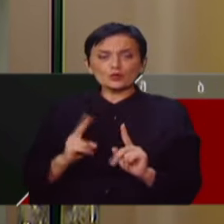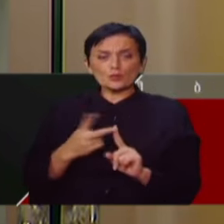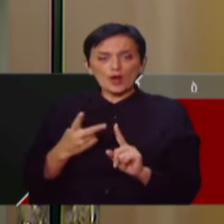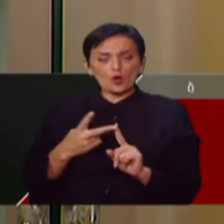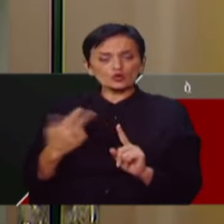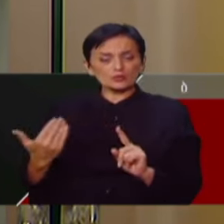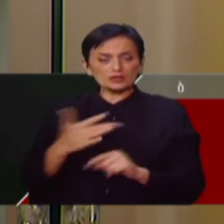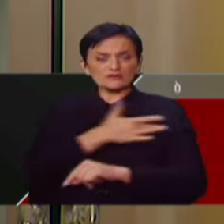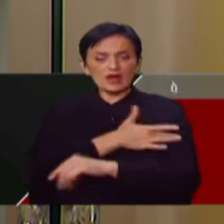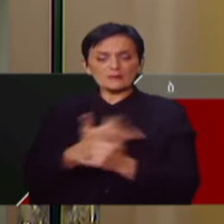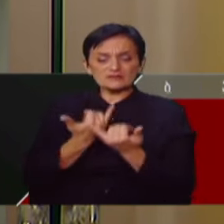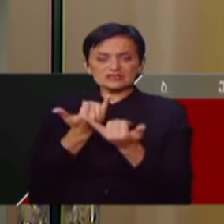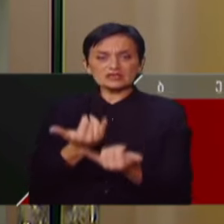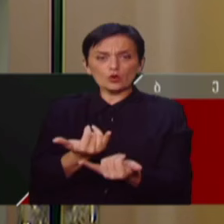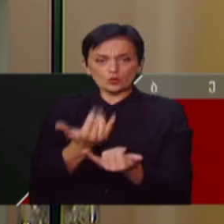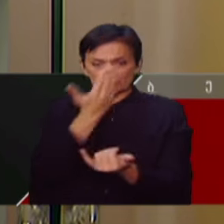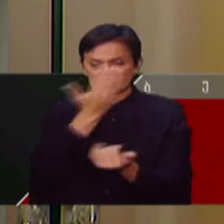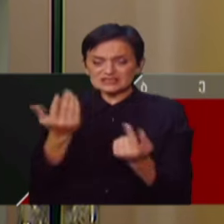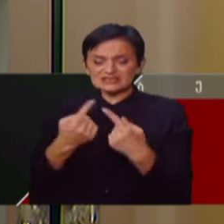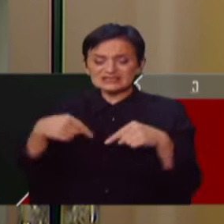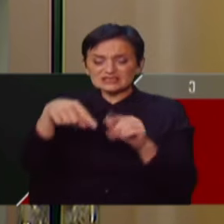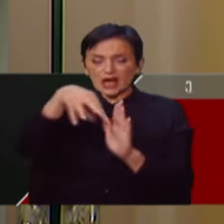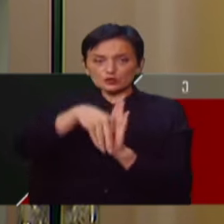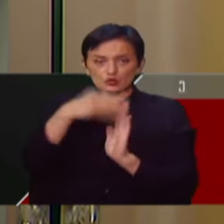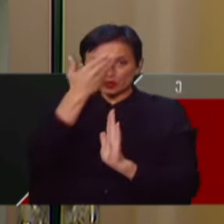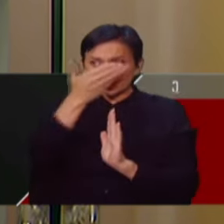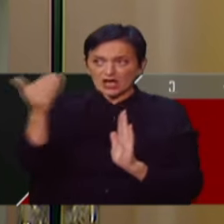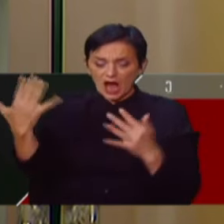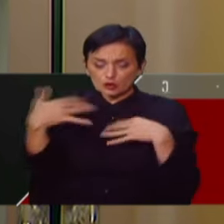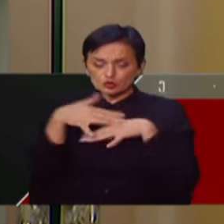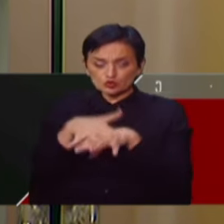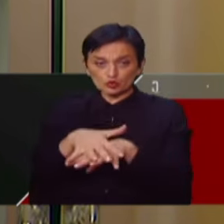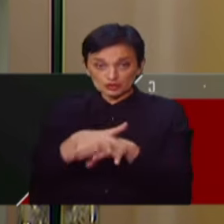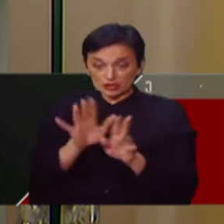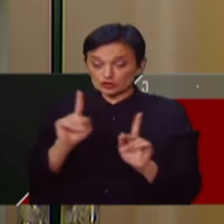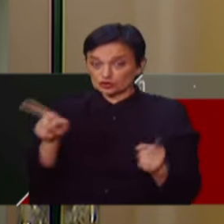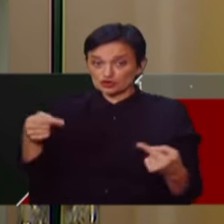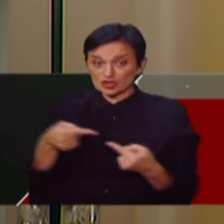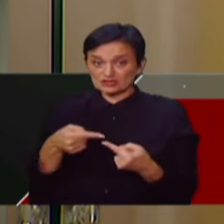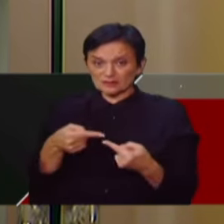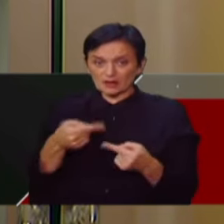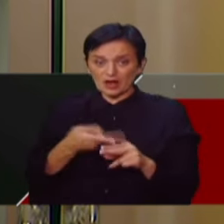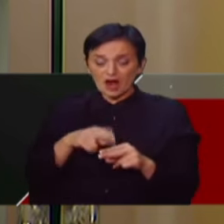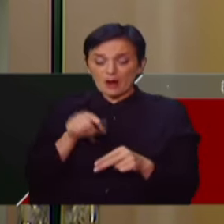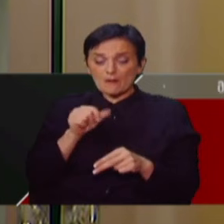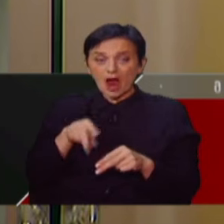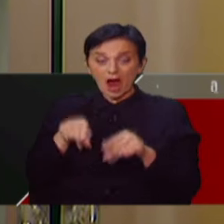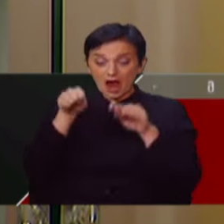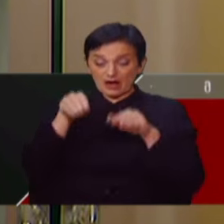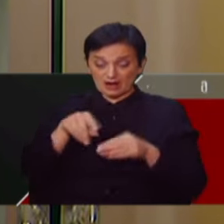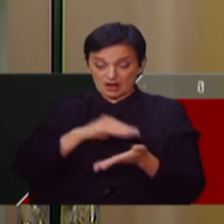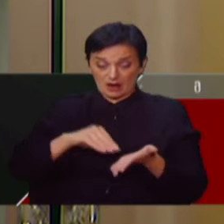მხრივ ეს ემსახურება საზოგადოებაში ამ ხალხის რესოციალიზაციას. შესაბამისად, ამ აქტის